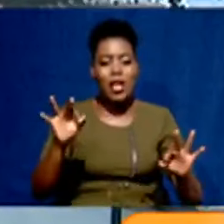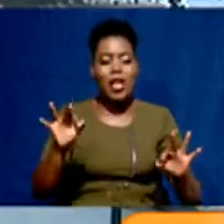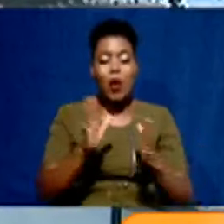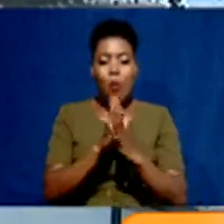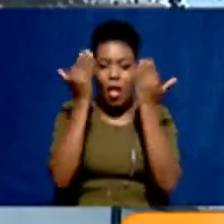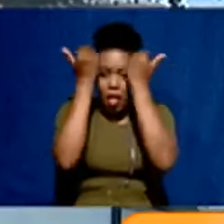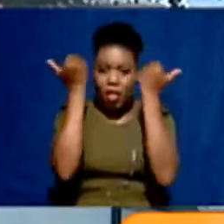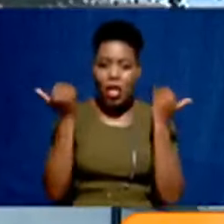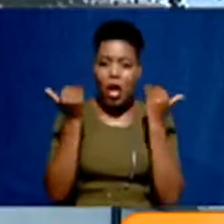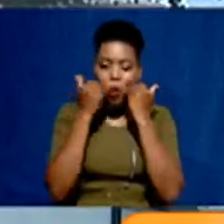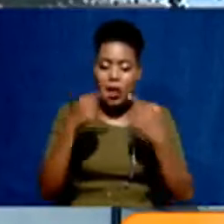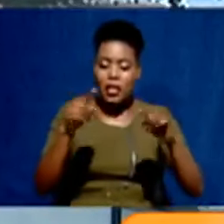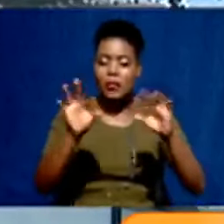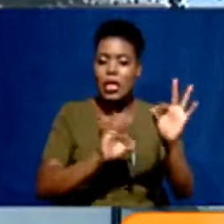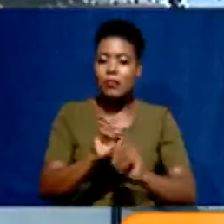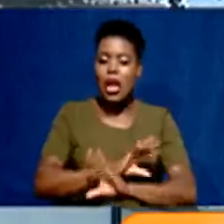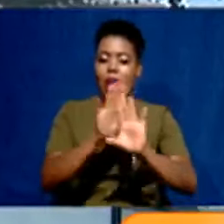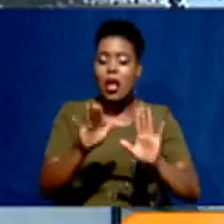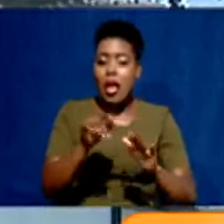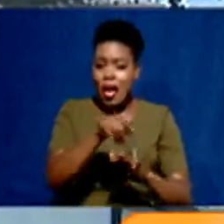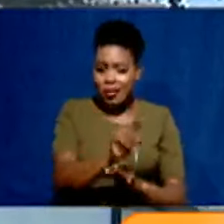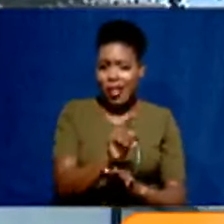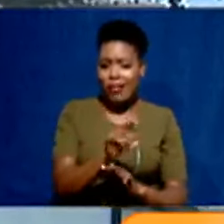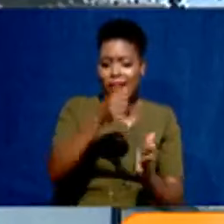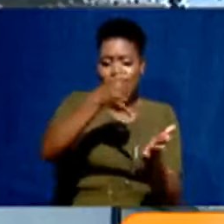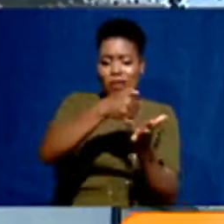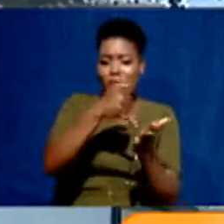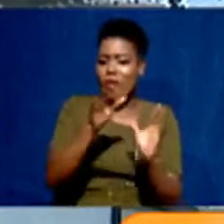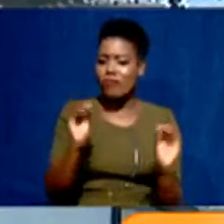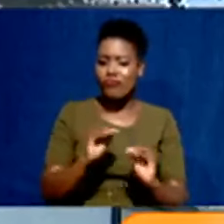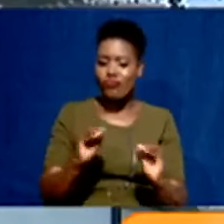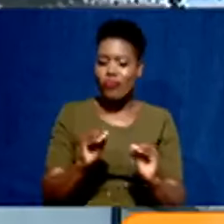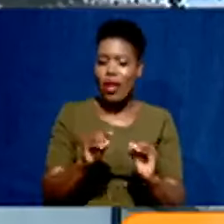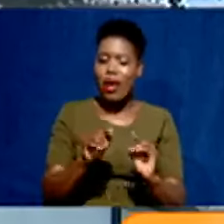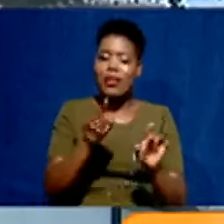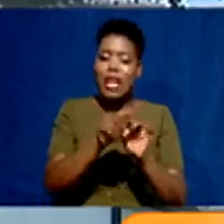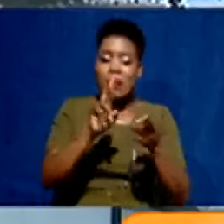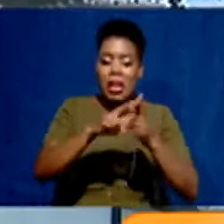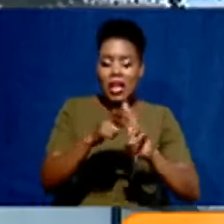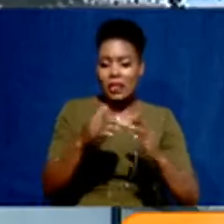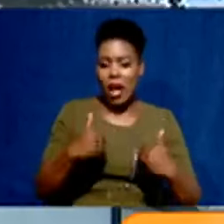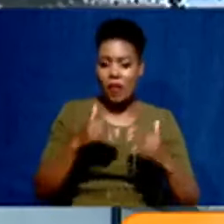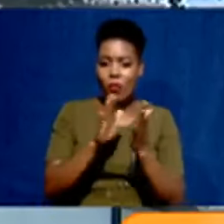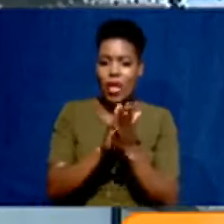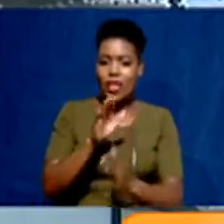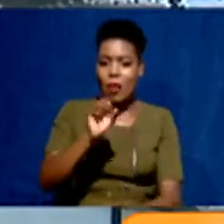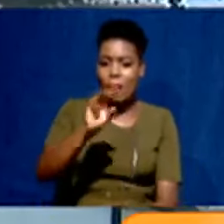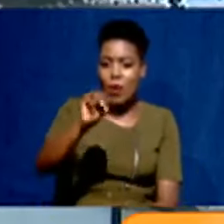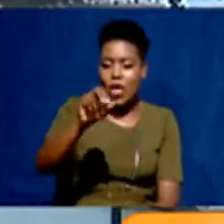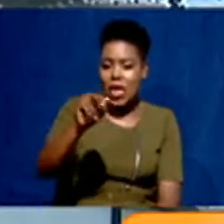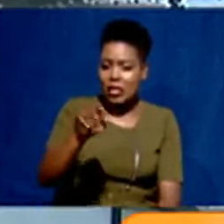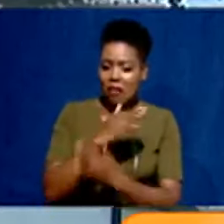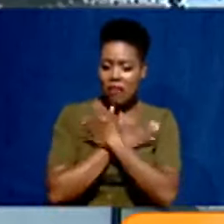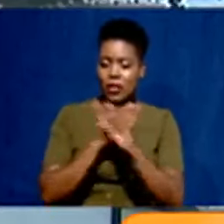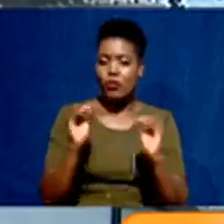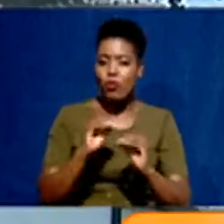mahakama alifaulu kuelezea mahakama kwamba hakumjua na hakuwa na uhusiano wowote na Mwendazake Monica kabla ya kuuawa kwake,